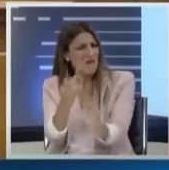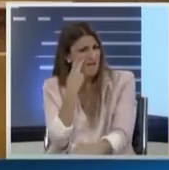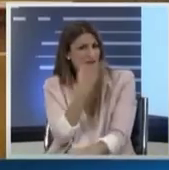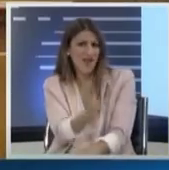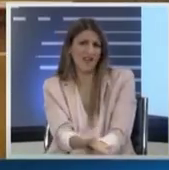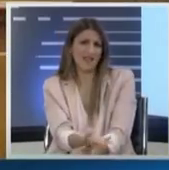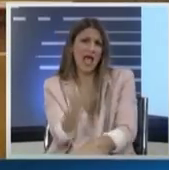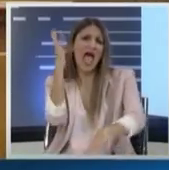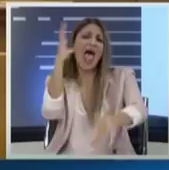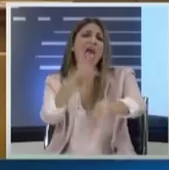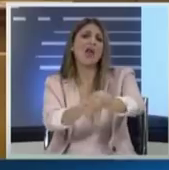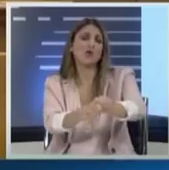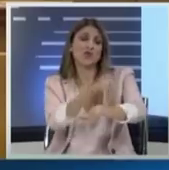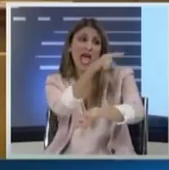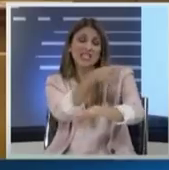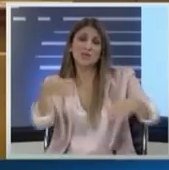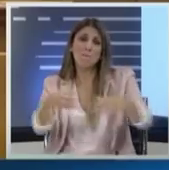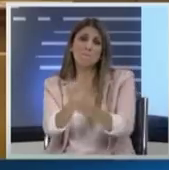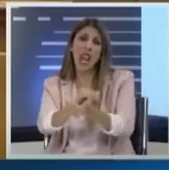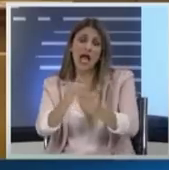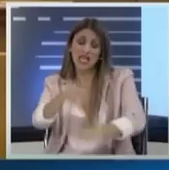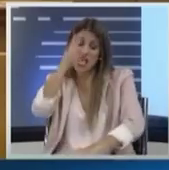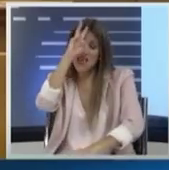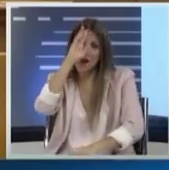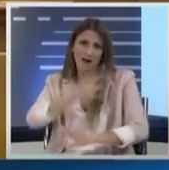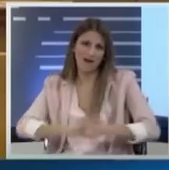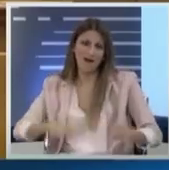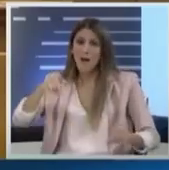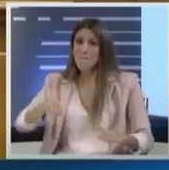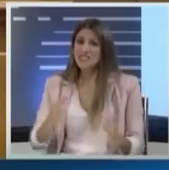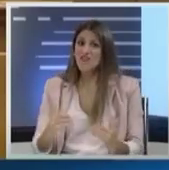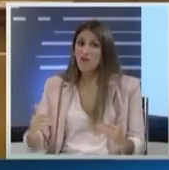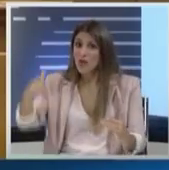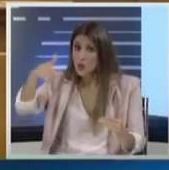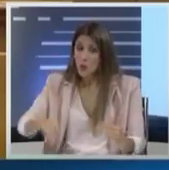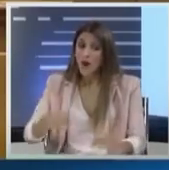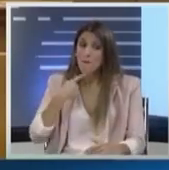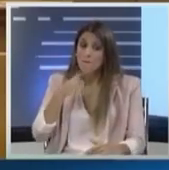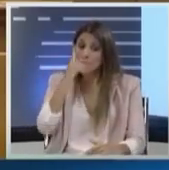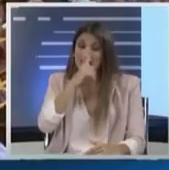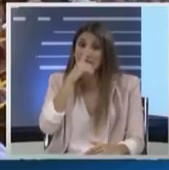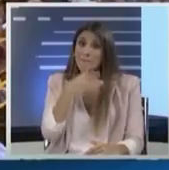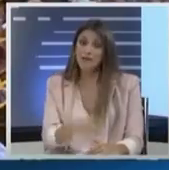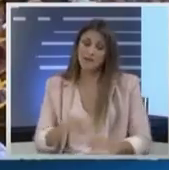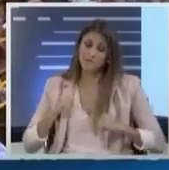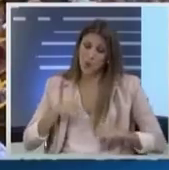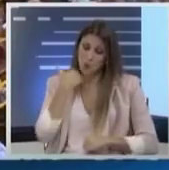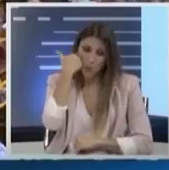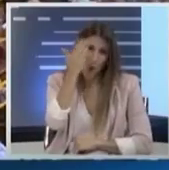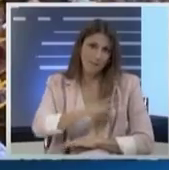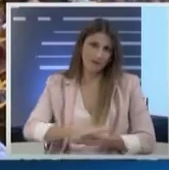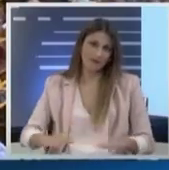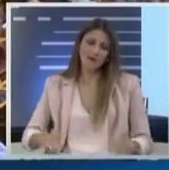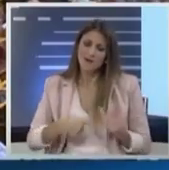αντίδρασή σας τρεις μέρες μόνο στην Ελληνική Βουλή, στο δημόσιο λόγο, στα μέσα μαζικής ενημέρωσης, αναγνωρίζει και